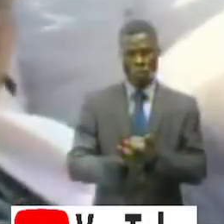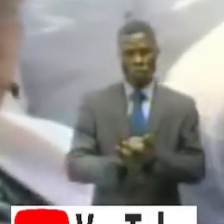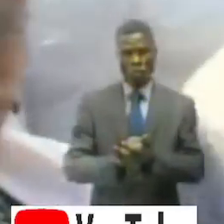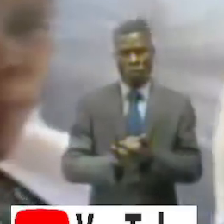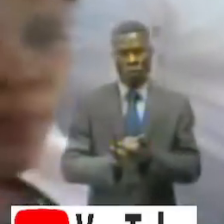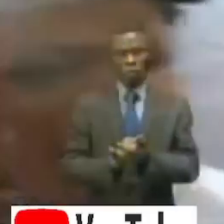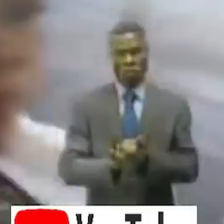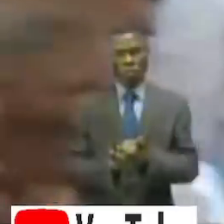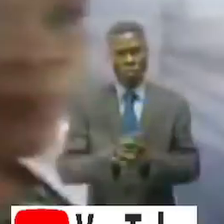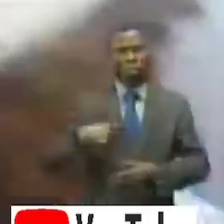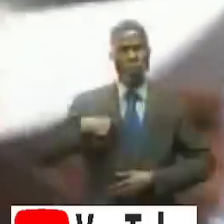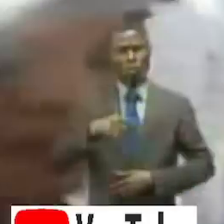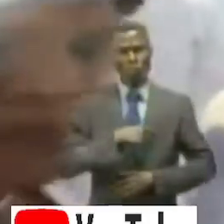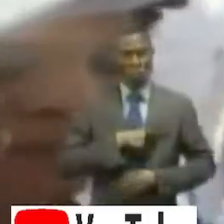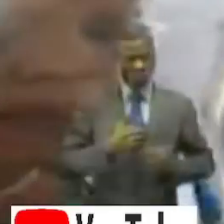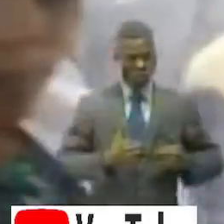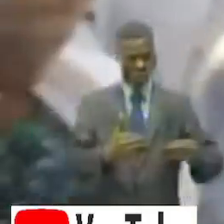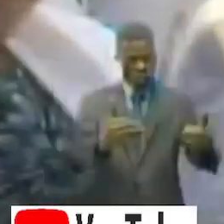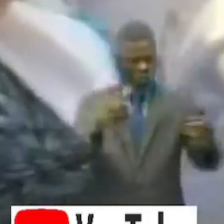aux